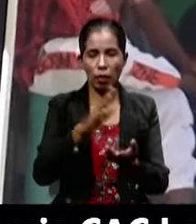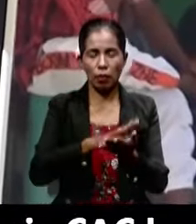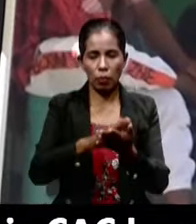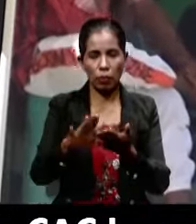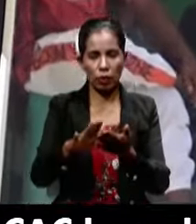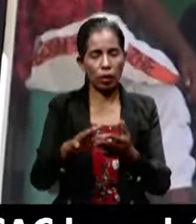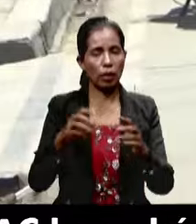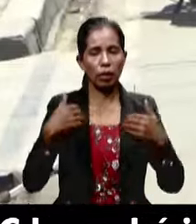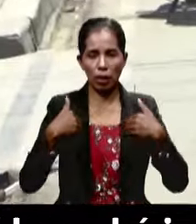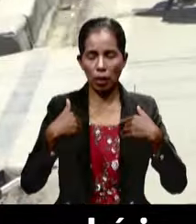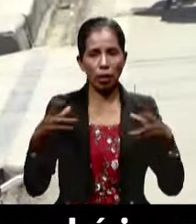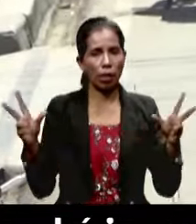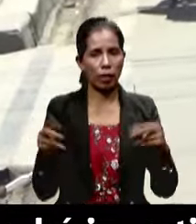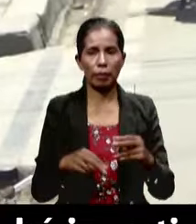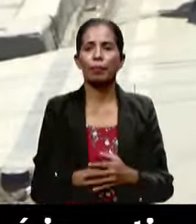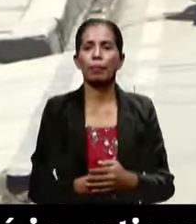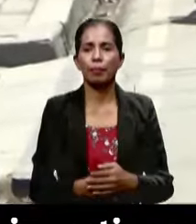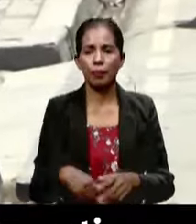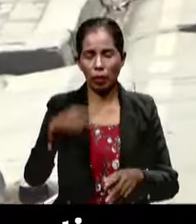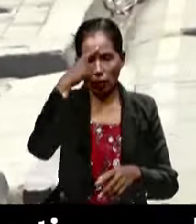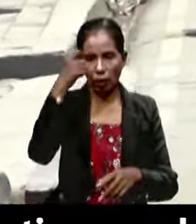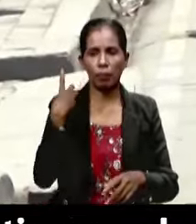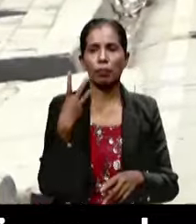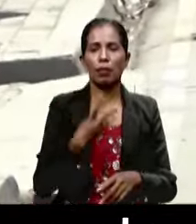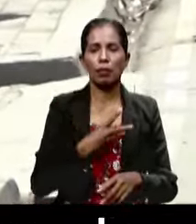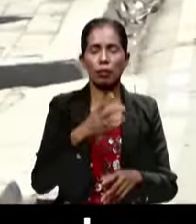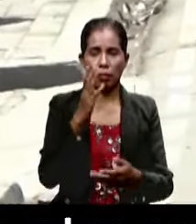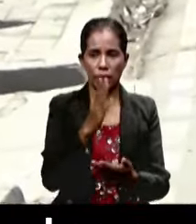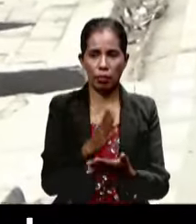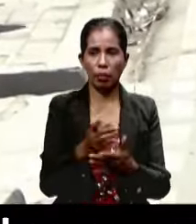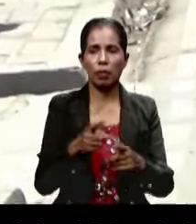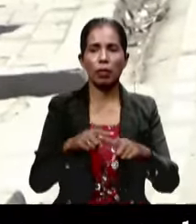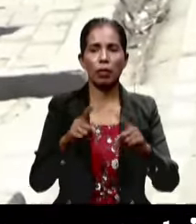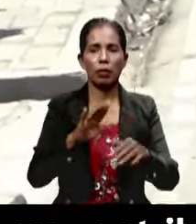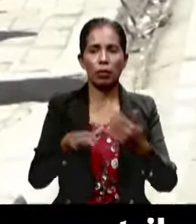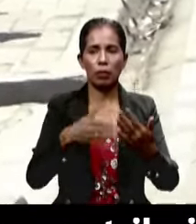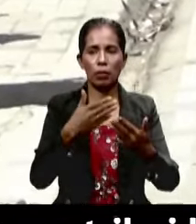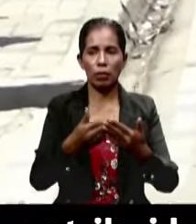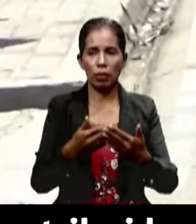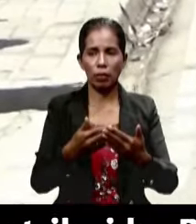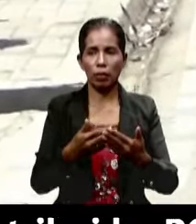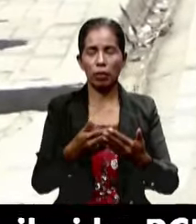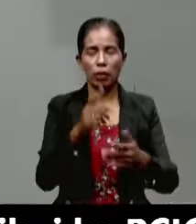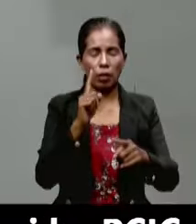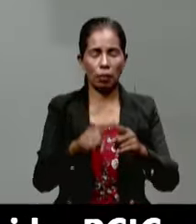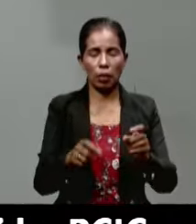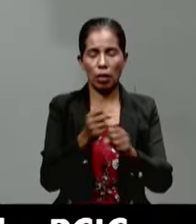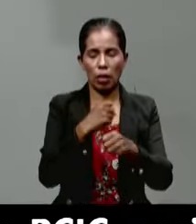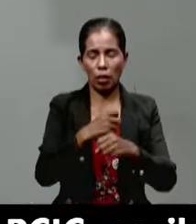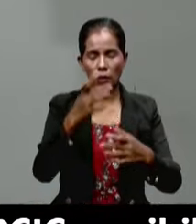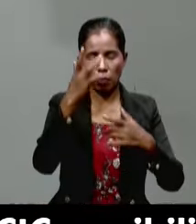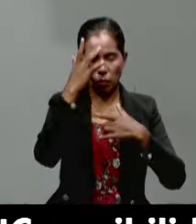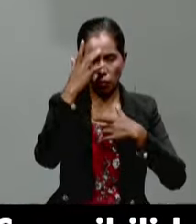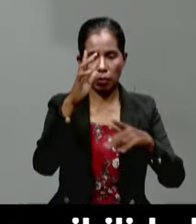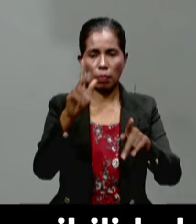calar. Tamba, e está prevenção, buat sini bela mosu la bela hamus moras